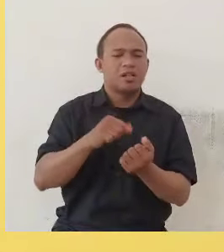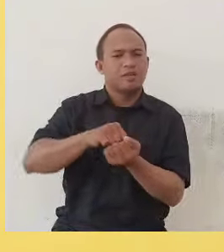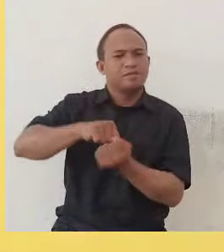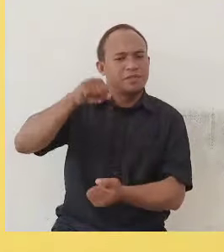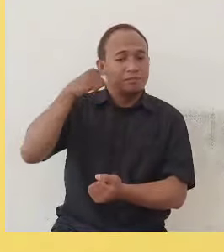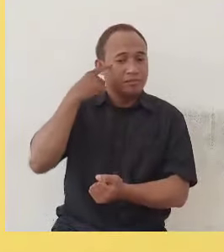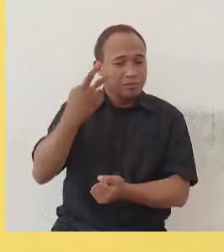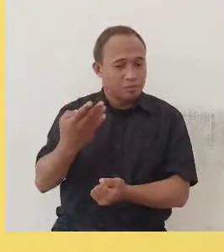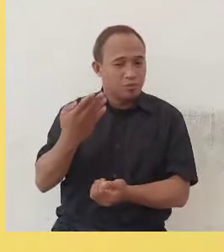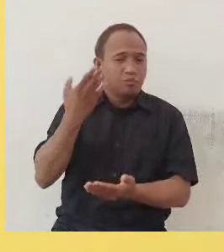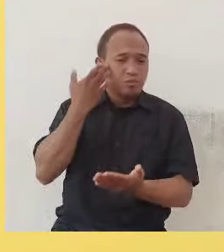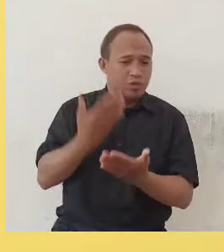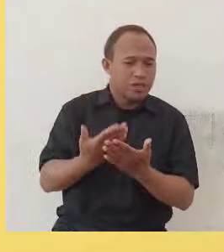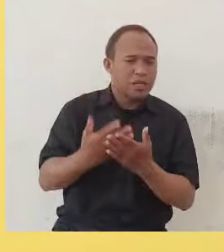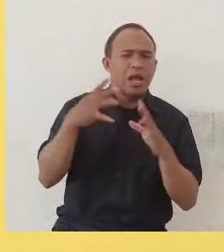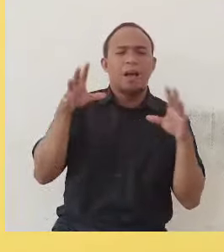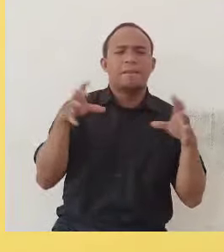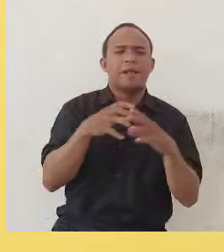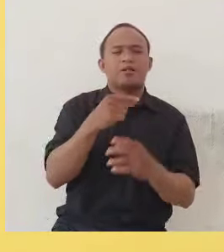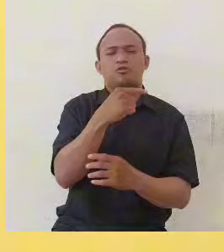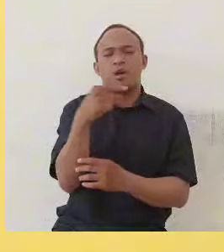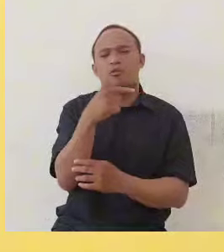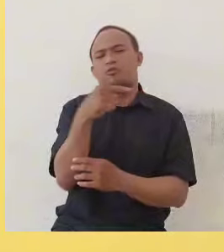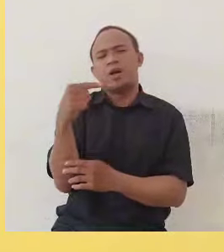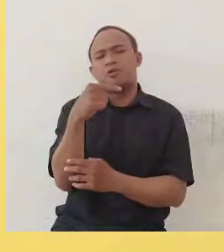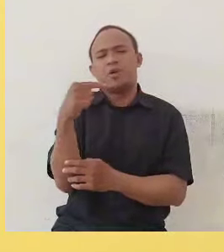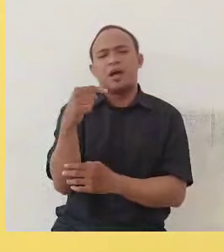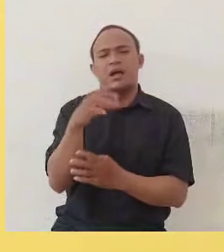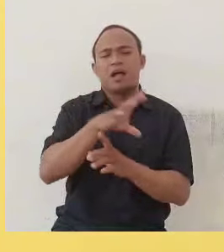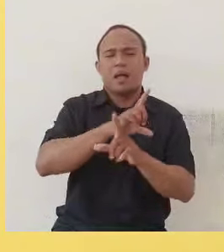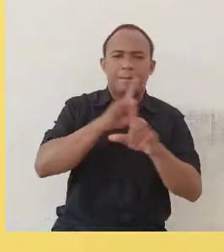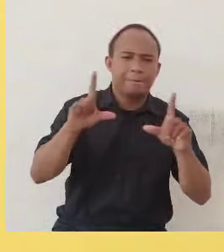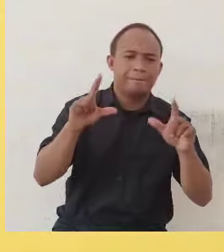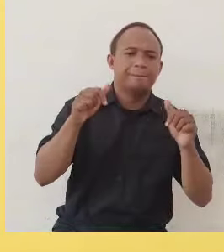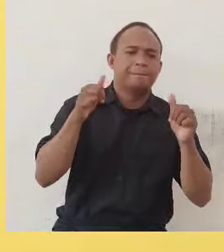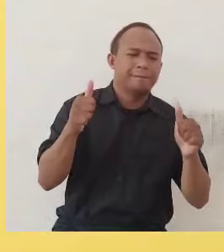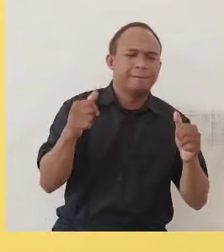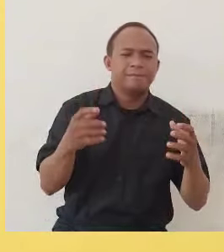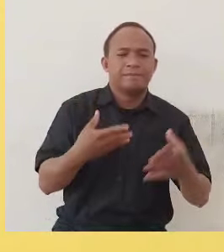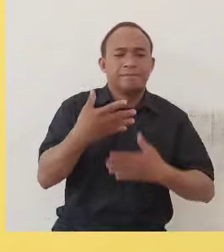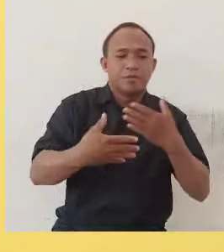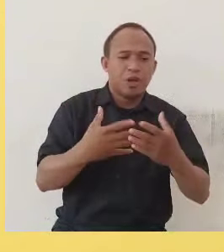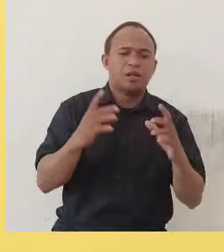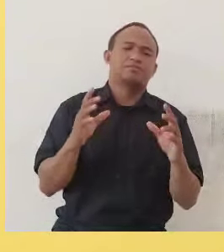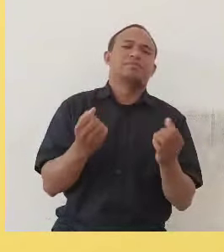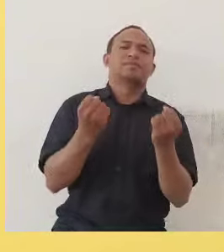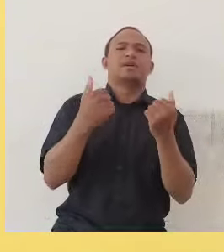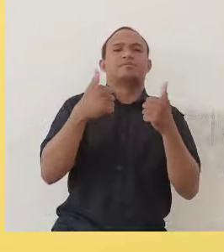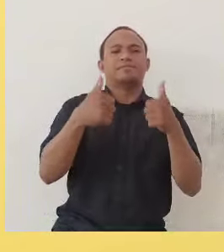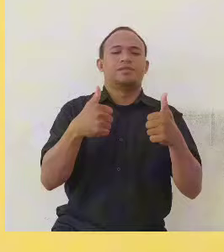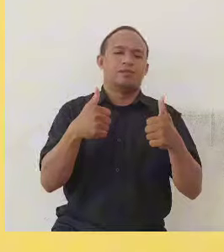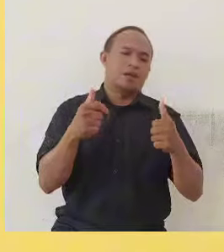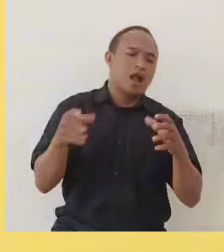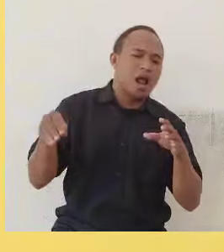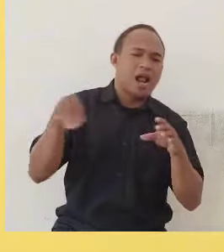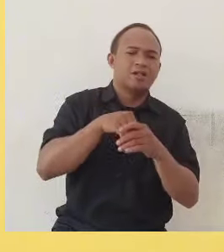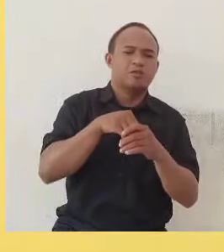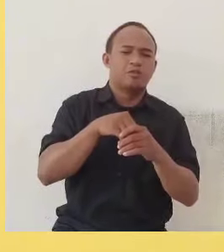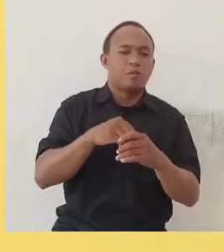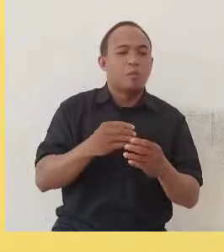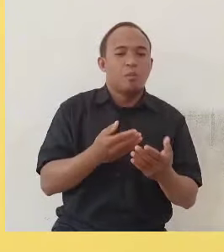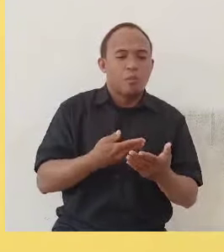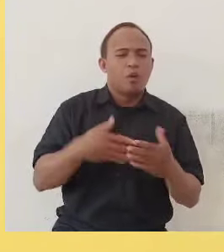penerbitan sertifikat. Di antaranya adalah kurang lengkapnya dokumen perolehan awal yang bersumber dari pengadaan,